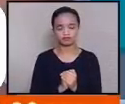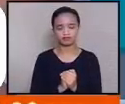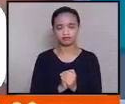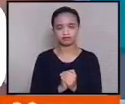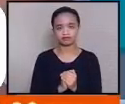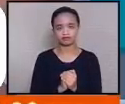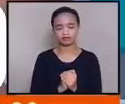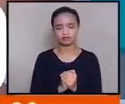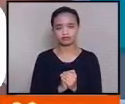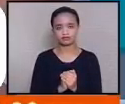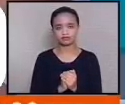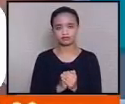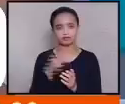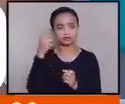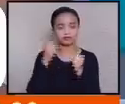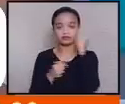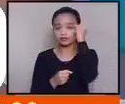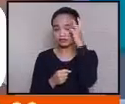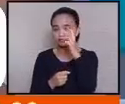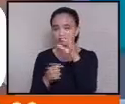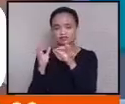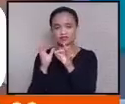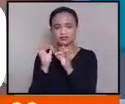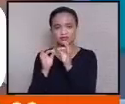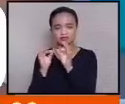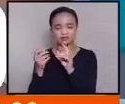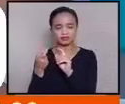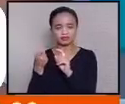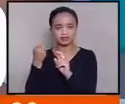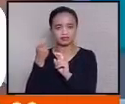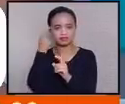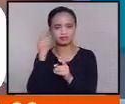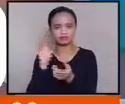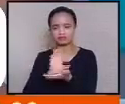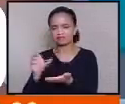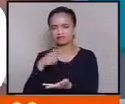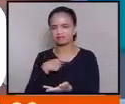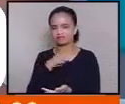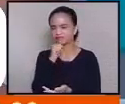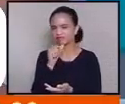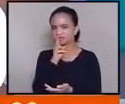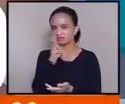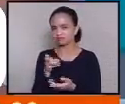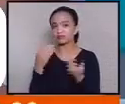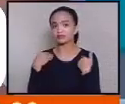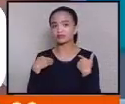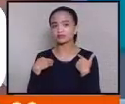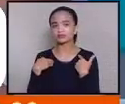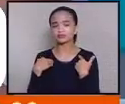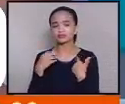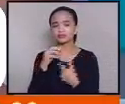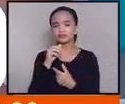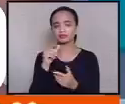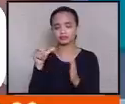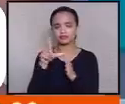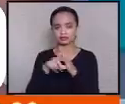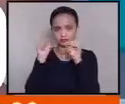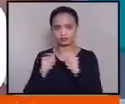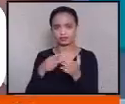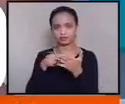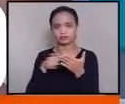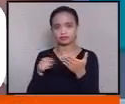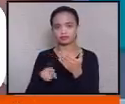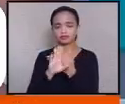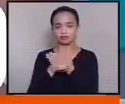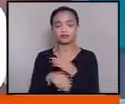Yung sa pagsingil po ng cash, hindi ko po alaw at hindi ko po sigurado. Kasi may amendment po tayo dyan. I can check, sir. Babalik po ako sa